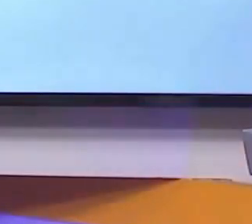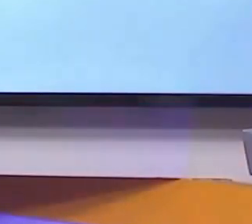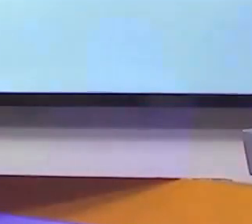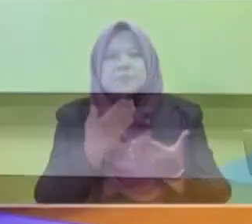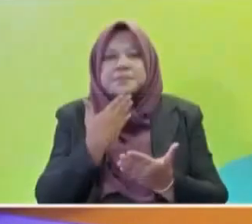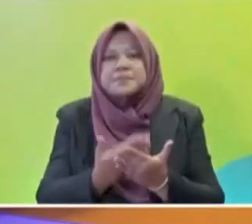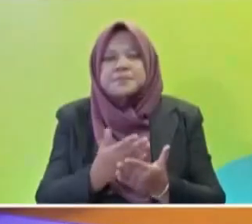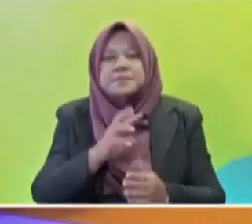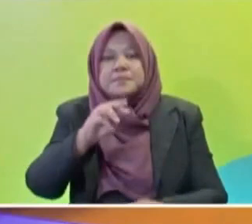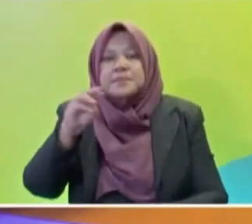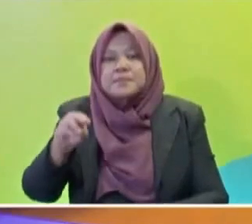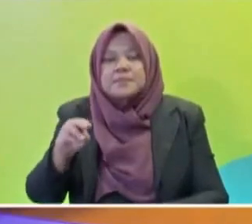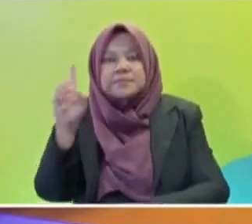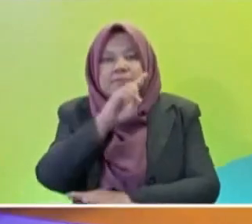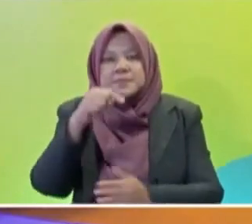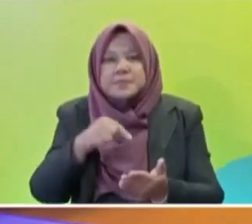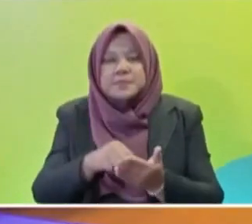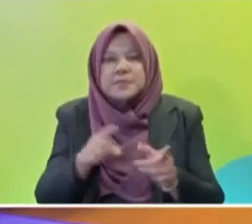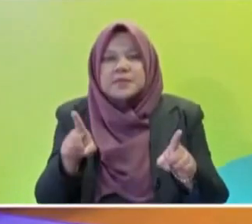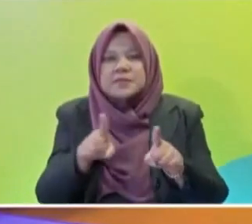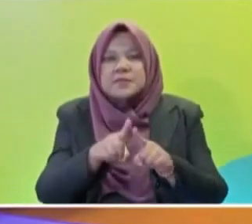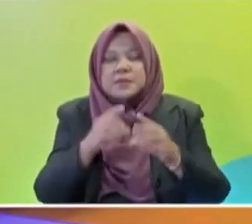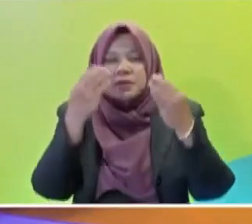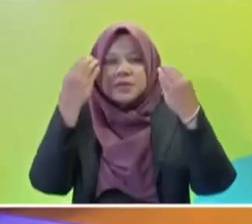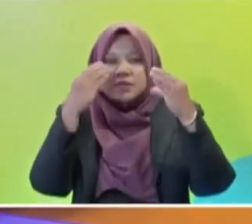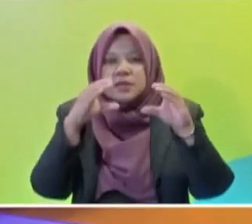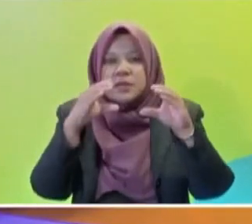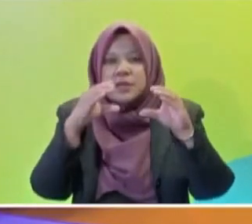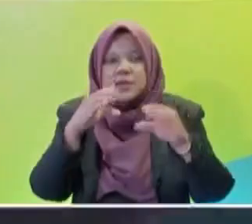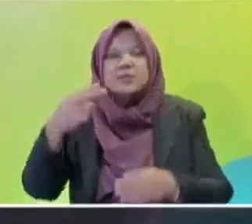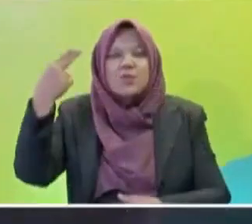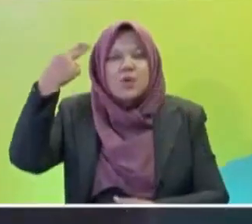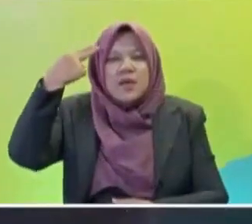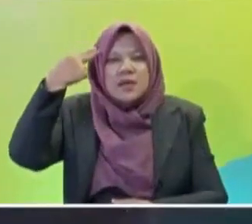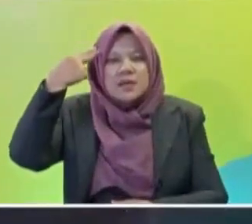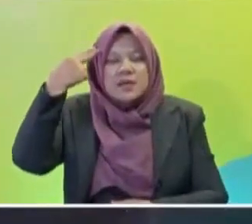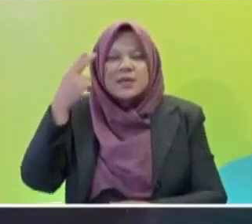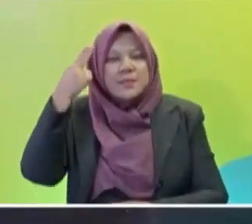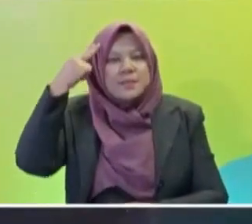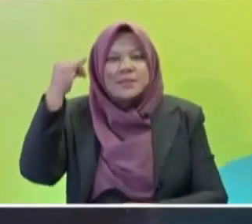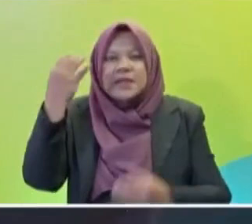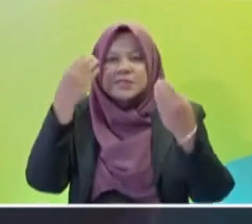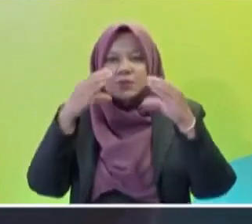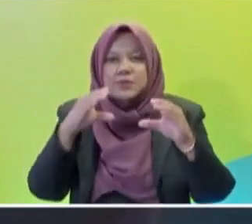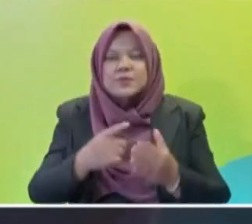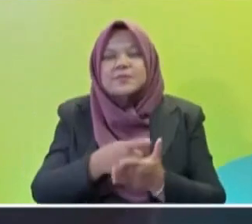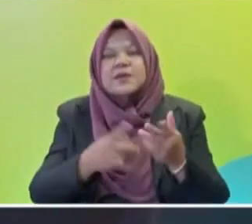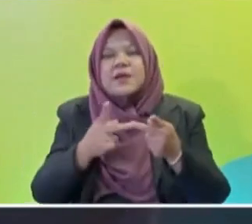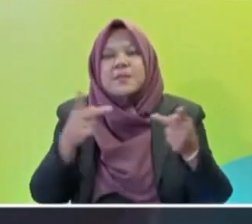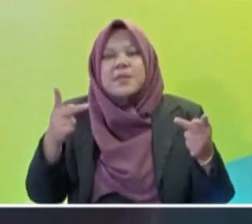Baiklah murid-murid Hari ini saya bersama dengan Cikgu Halim Hai apa